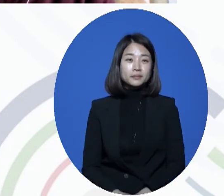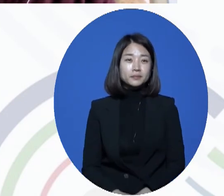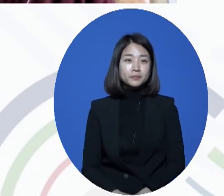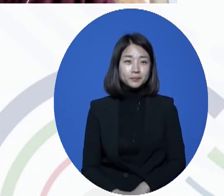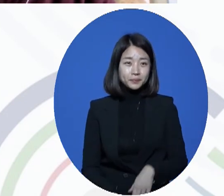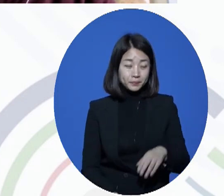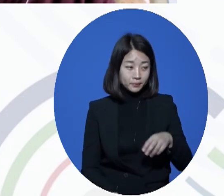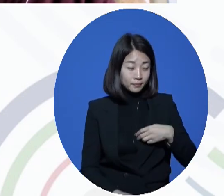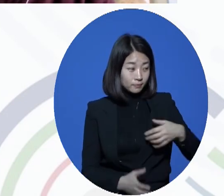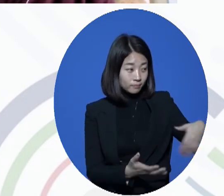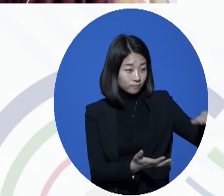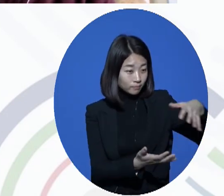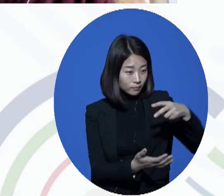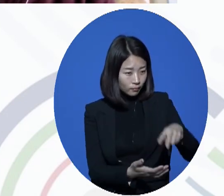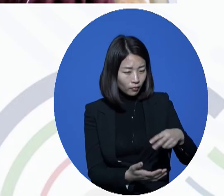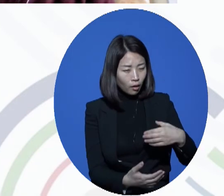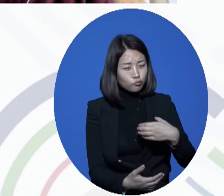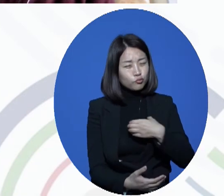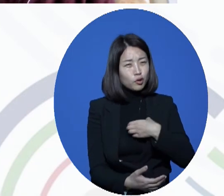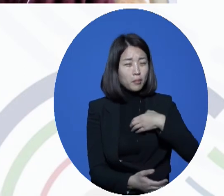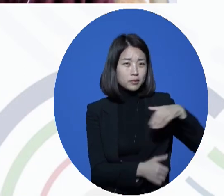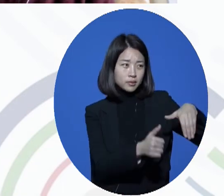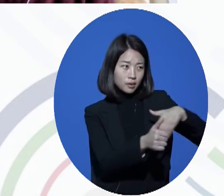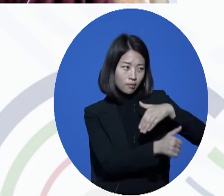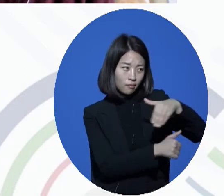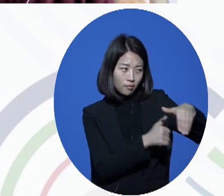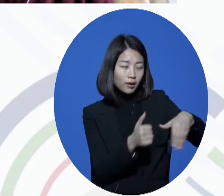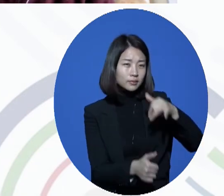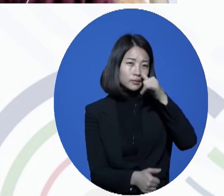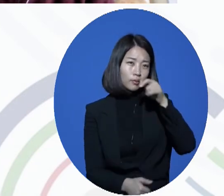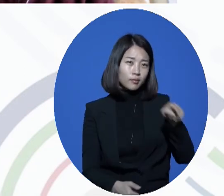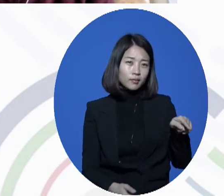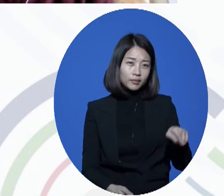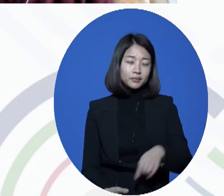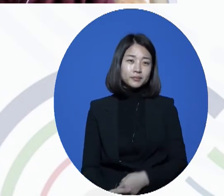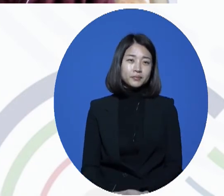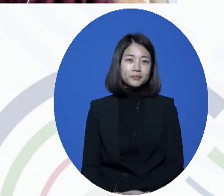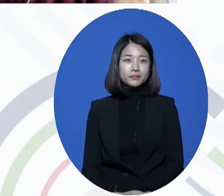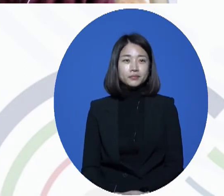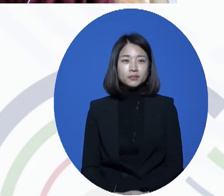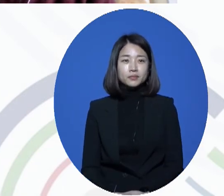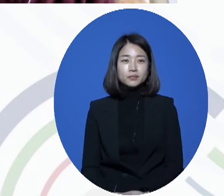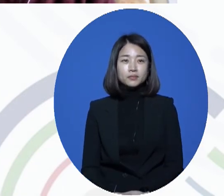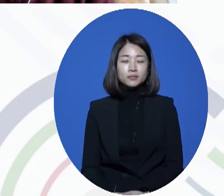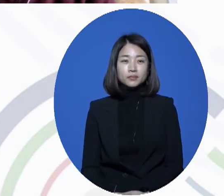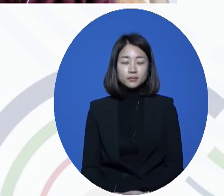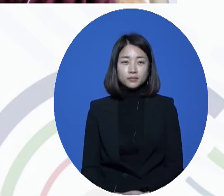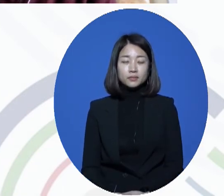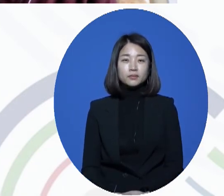저희가 살펴본 결과 상당히 위중한 상황들이 전개가 되고 있었습니다.